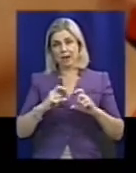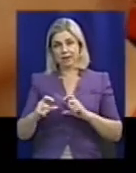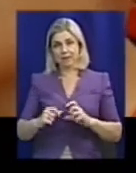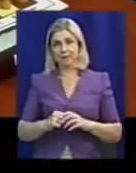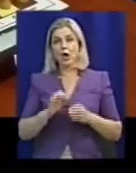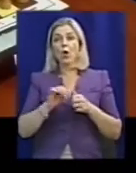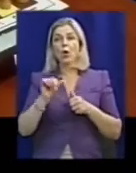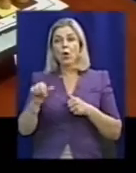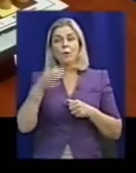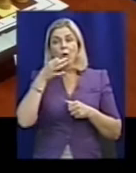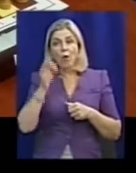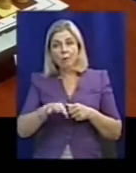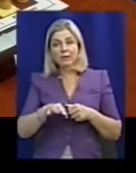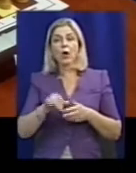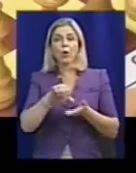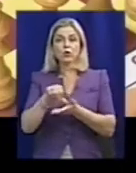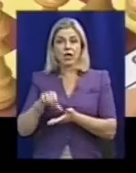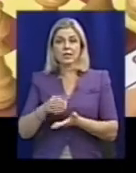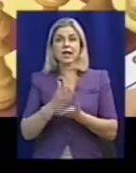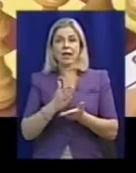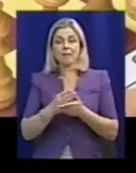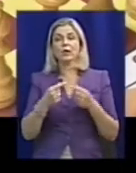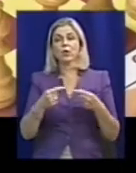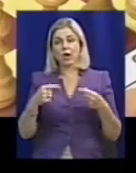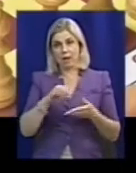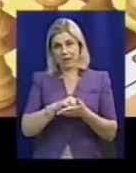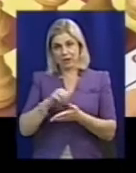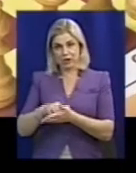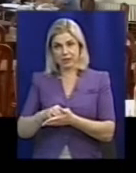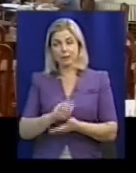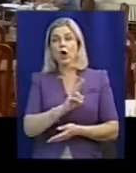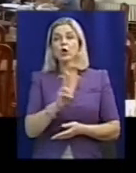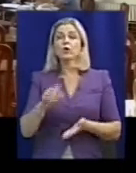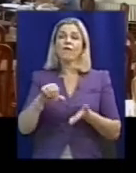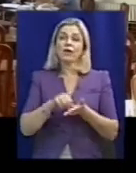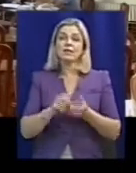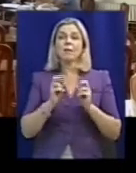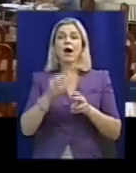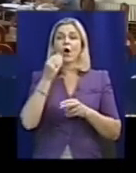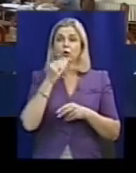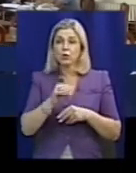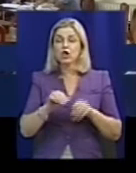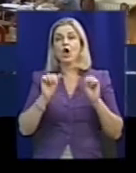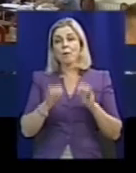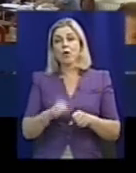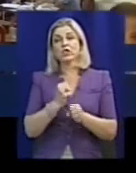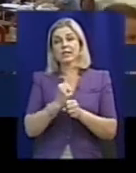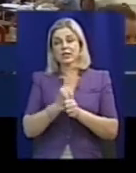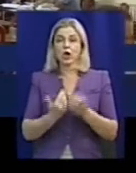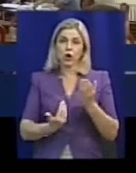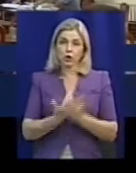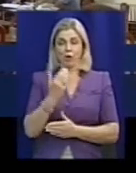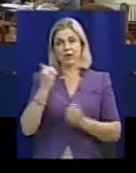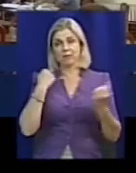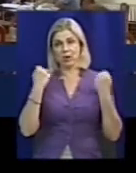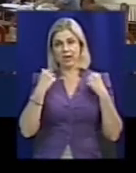Окрім досвіду, який отримують, учасники мають й інші мотивації. Той, хто виступить якнайкраще, зможе виконати нові свої спортивні